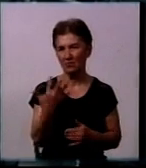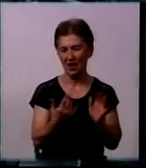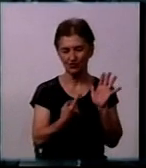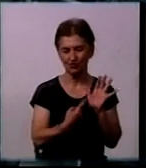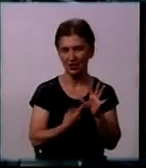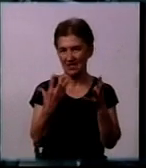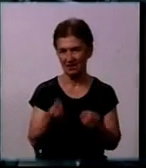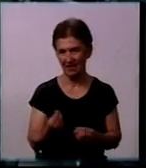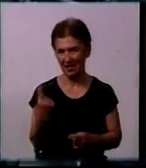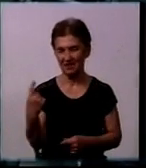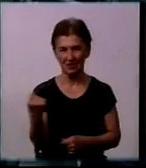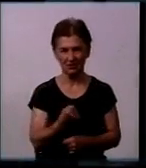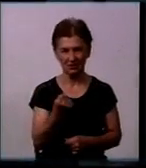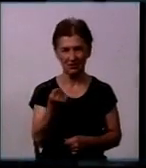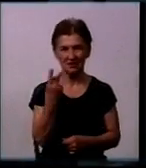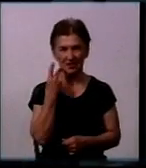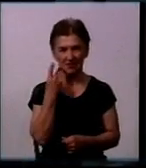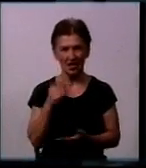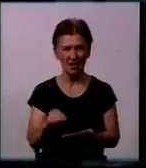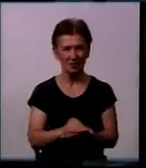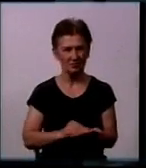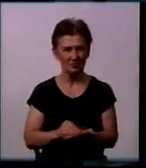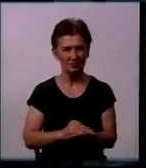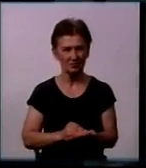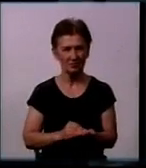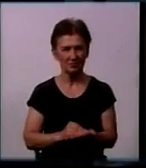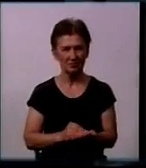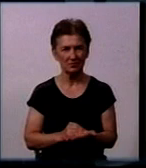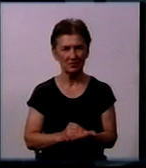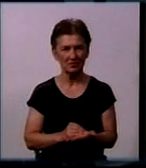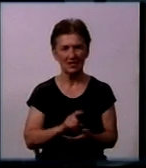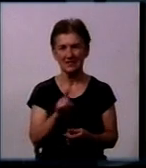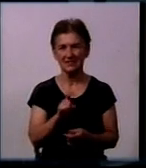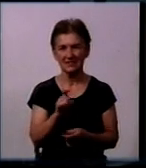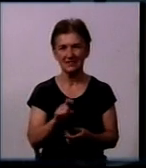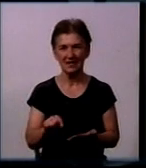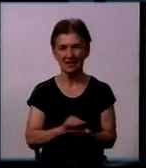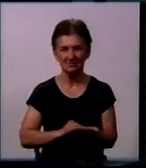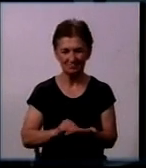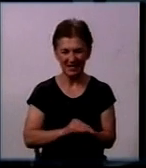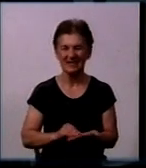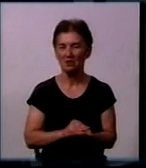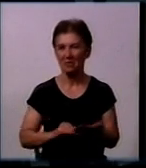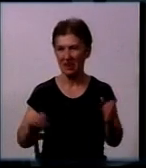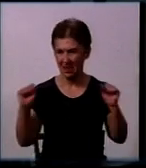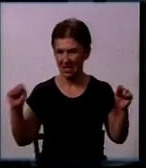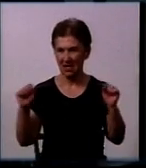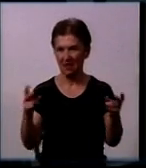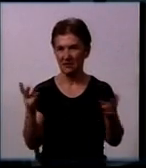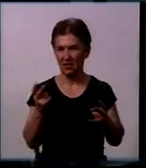Моє тренування розпочинається завжди з розминки, тому що нам потрібно